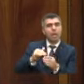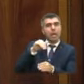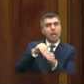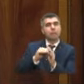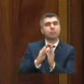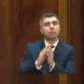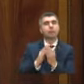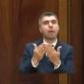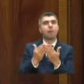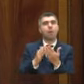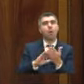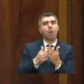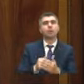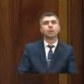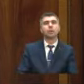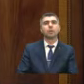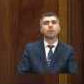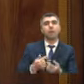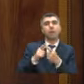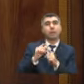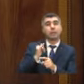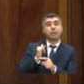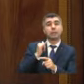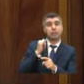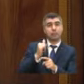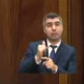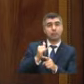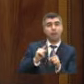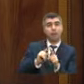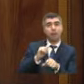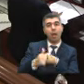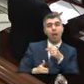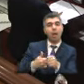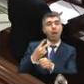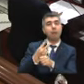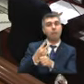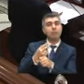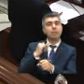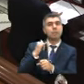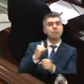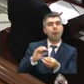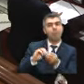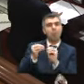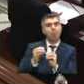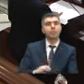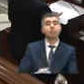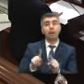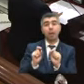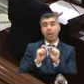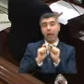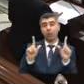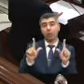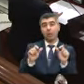التقدم والاشتراكية لطيلة السنتين الماضيتين، بحيث أكدنا أن النموذج